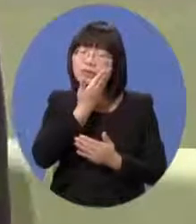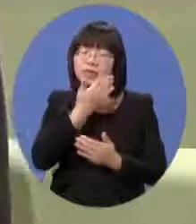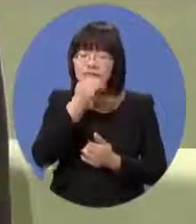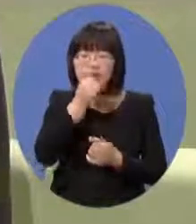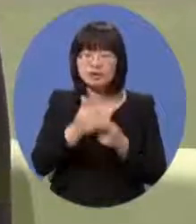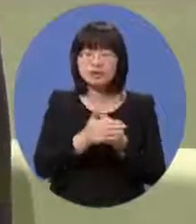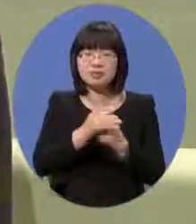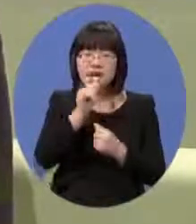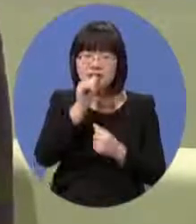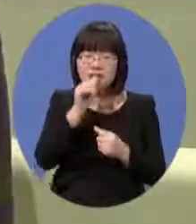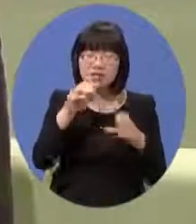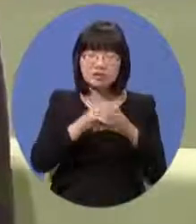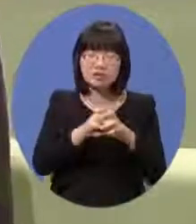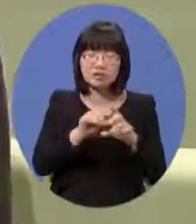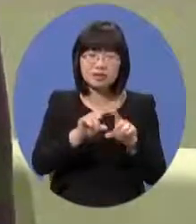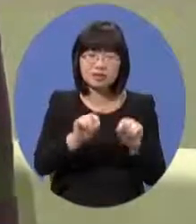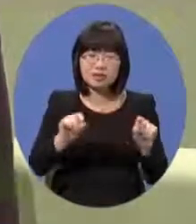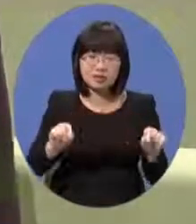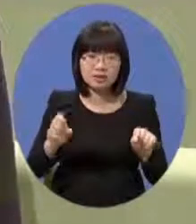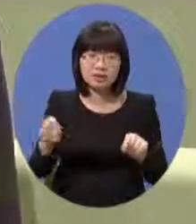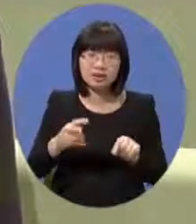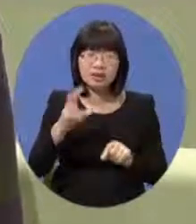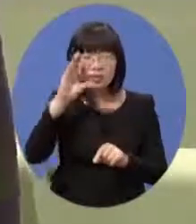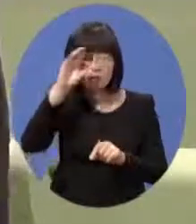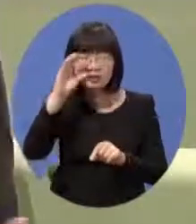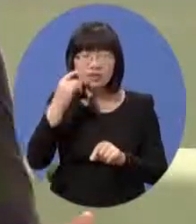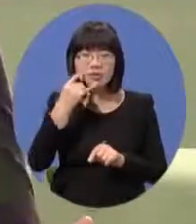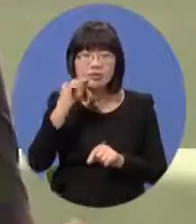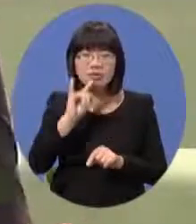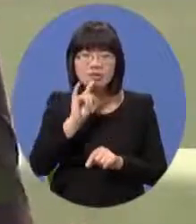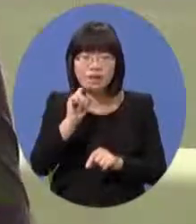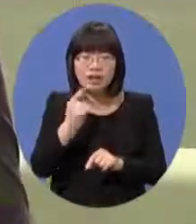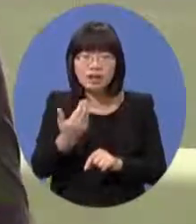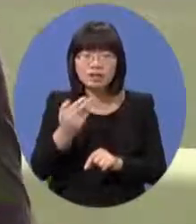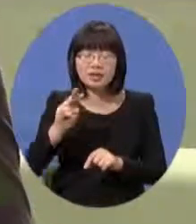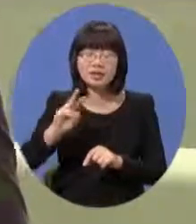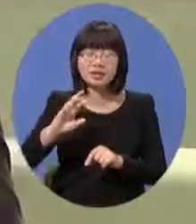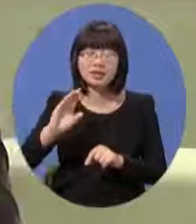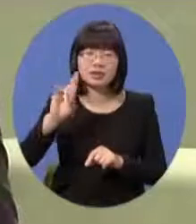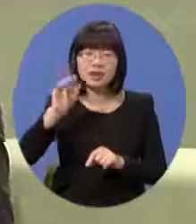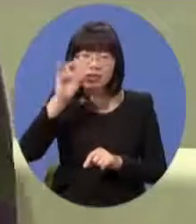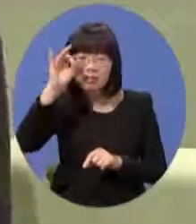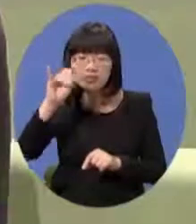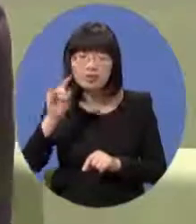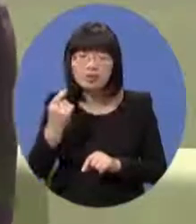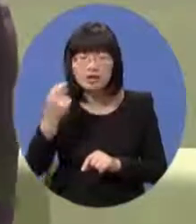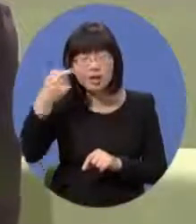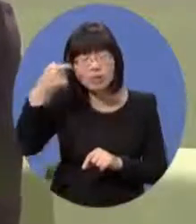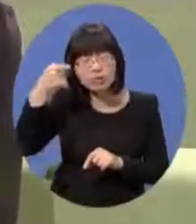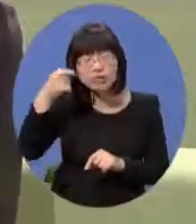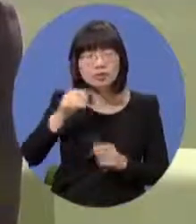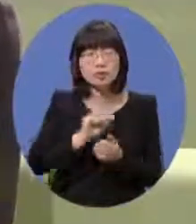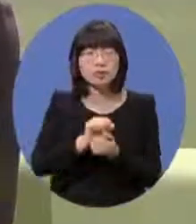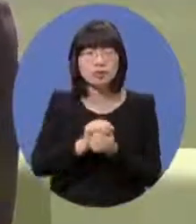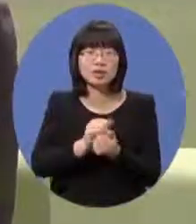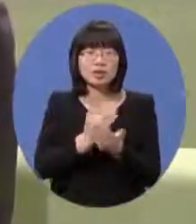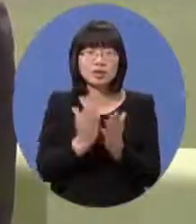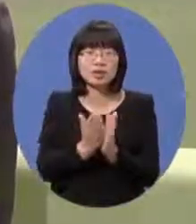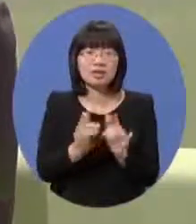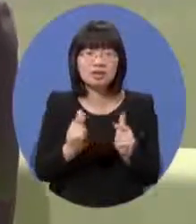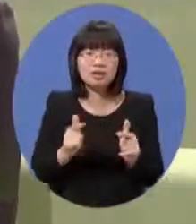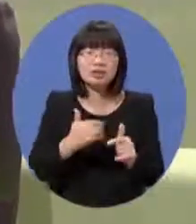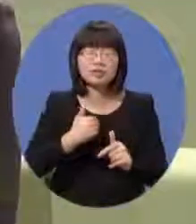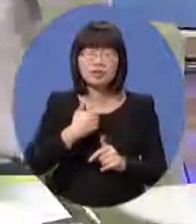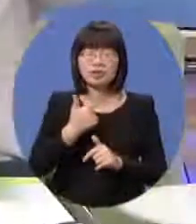철분이 들어있는 음식들, 뭐 그 달걀 노른자라든지 아까 그 우리 VCR에서 보셨던 굴, 조개 그런 것들, 굴 너무